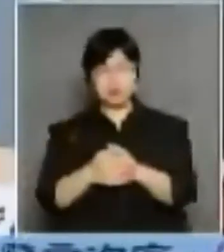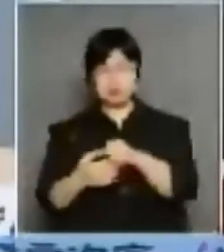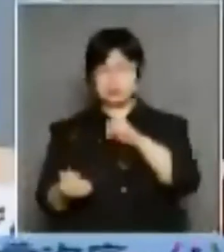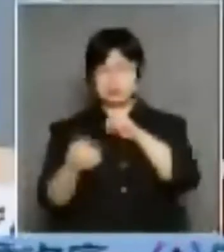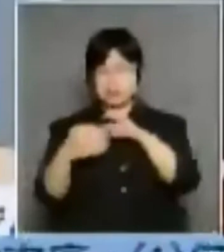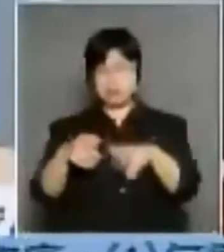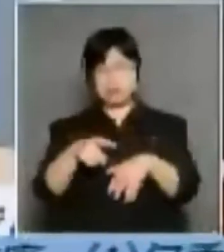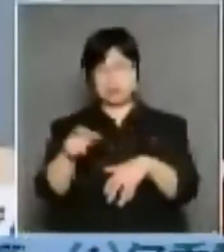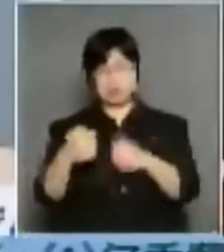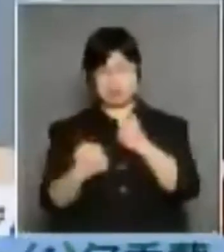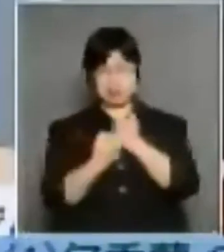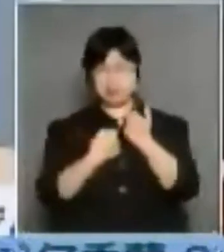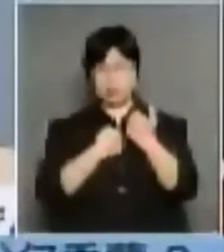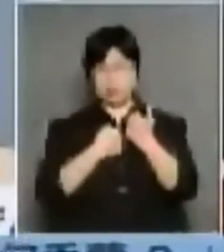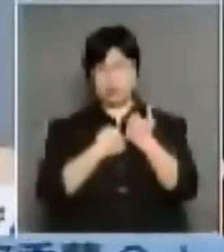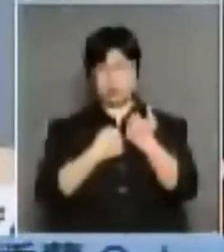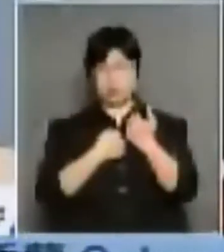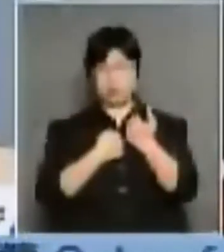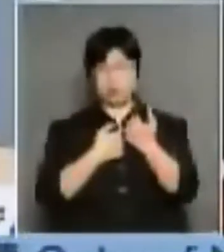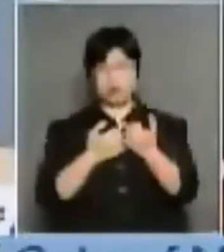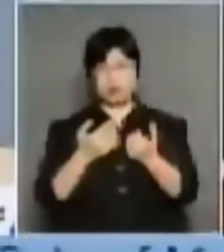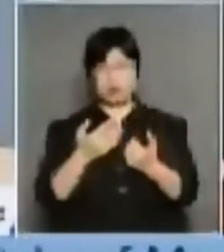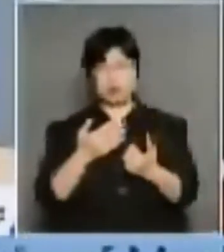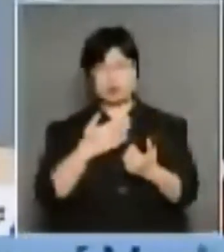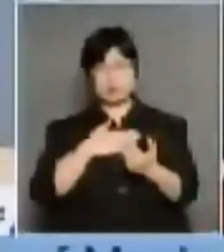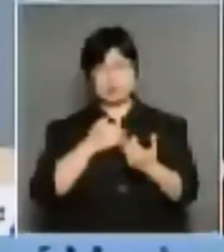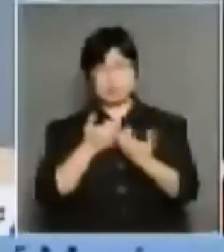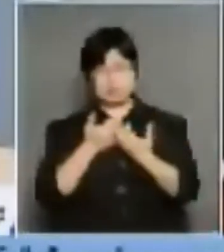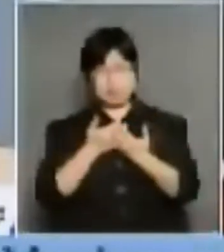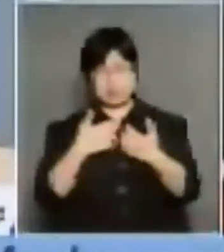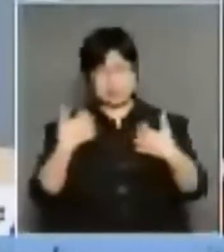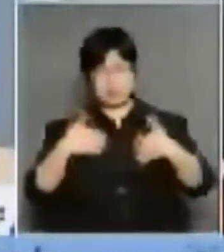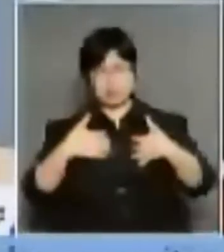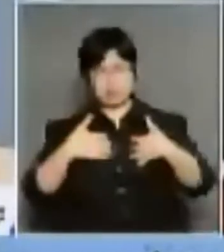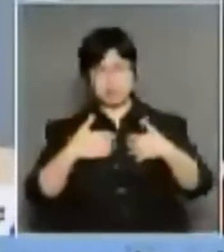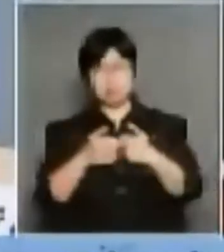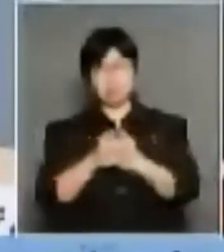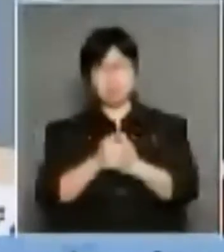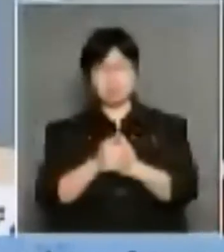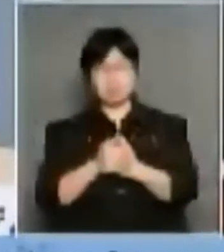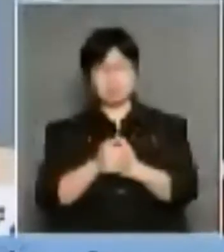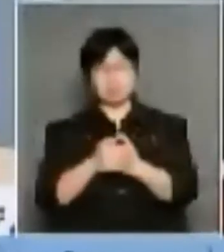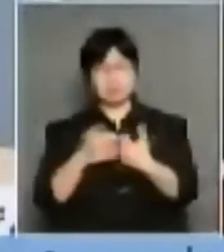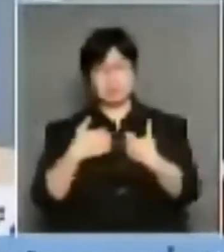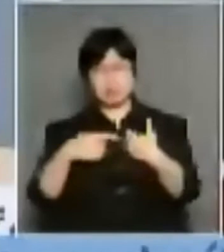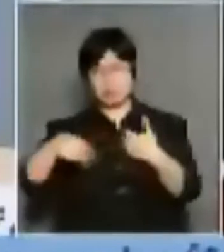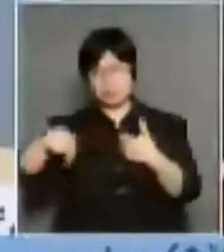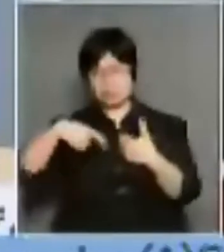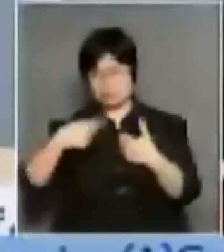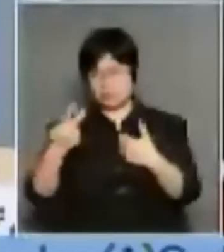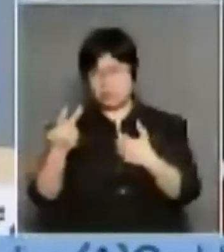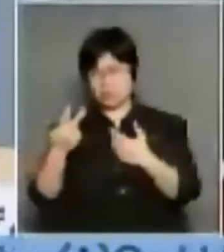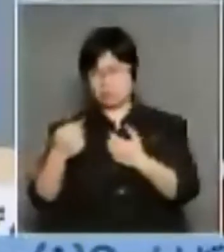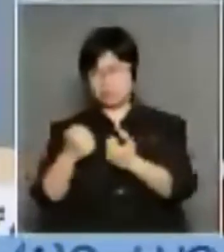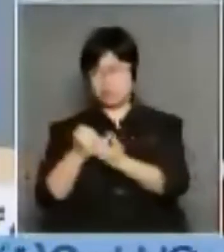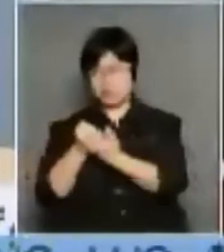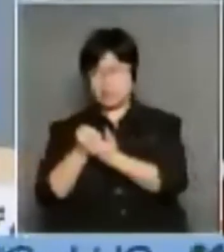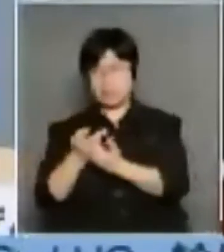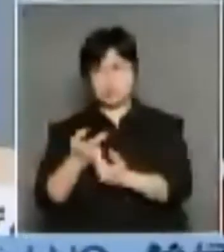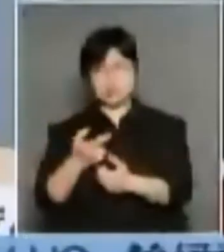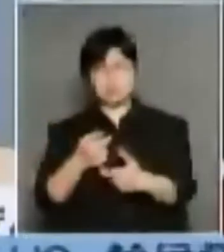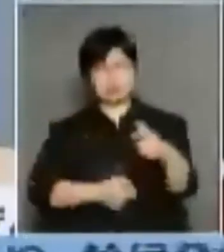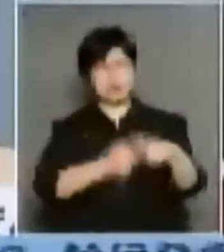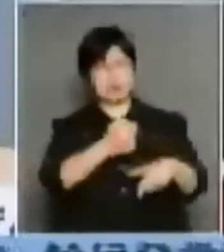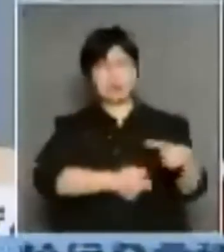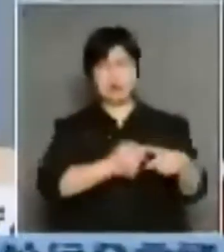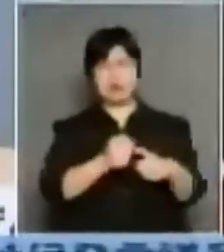支持我的預算案，臨急臨忙支持我，我跟你談怎麼對他公平啊？